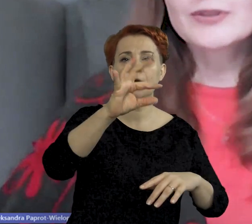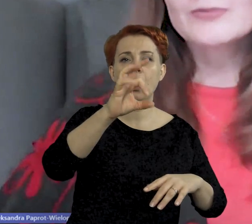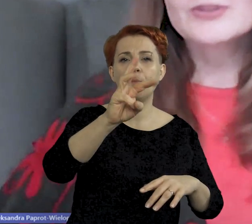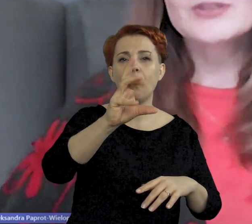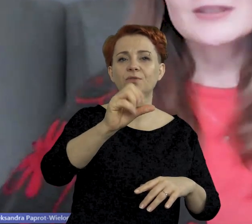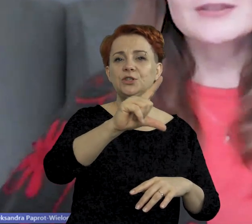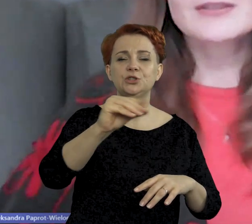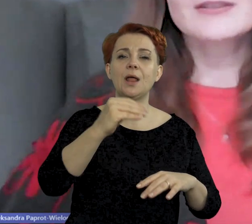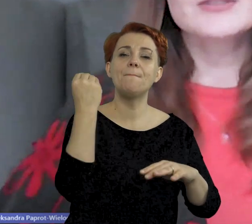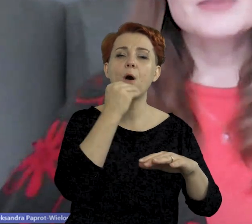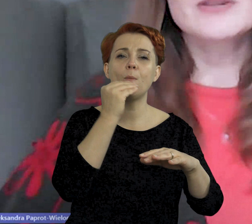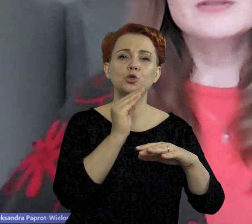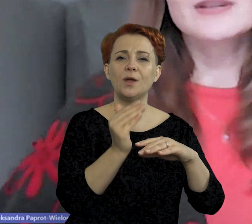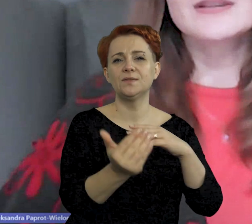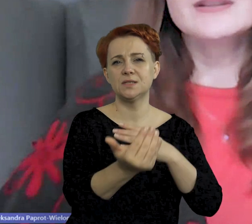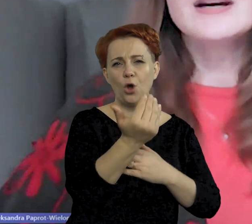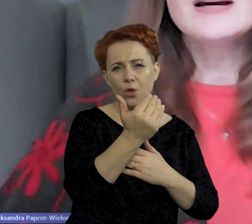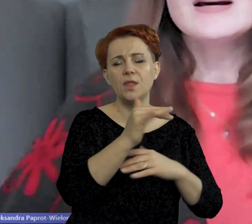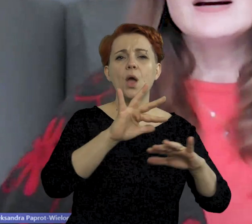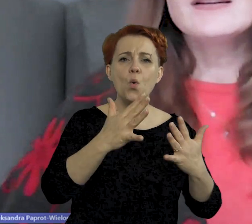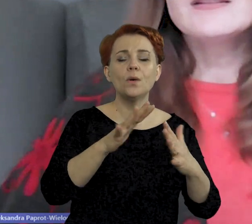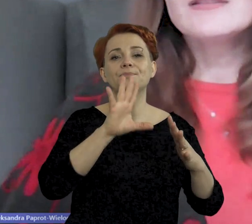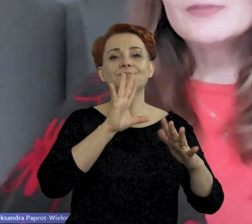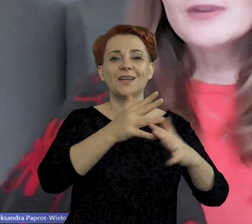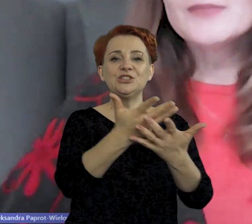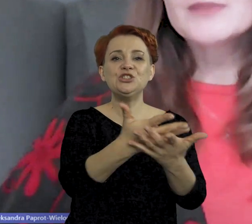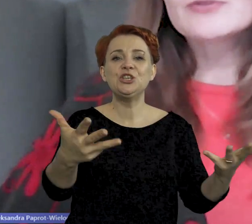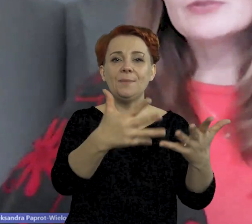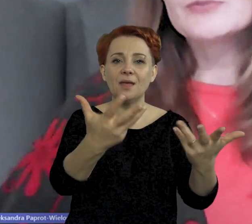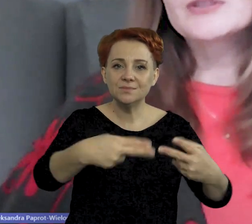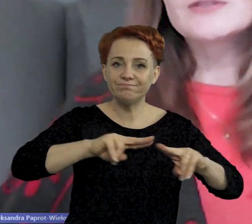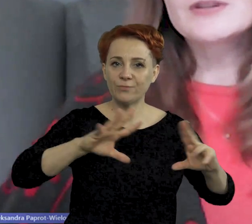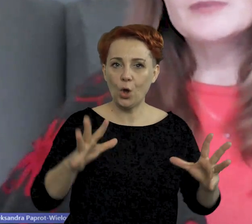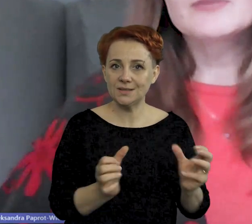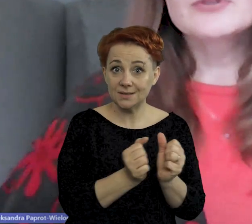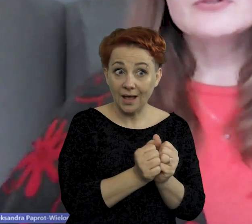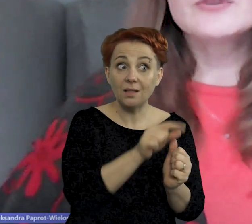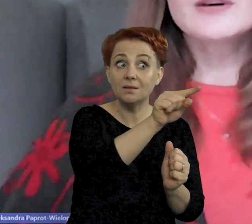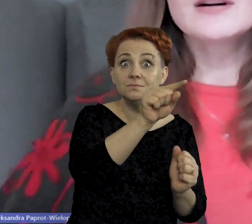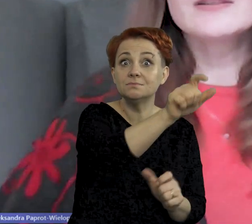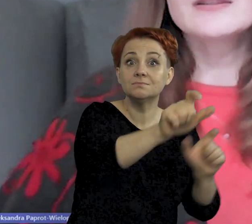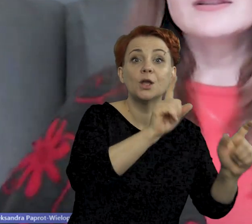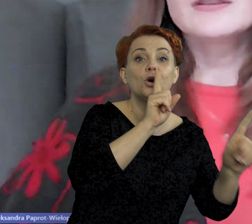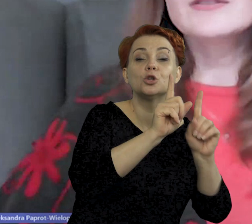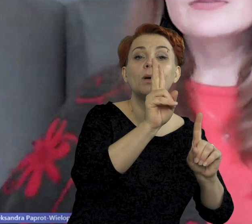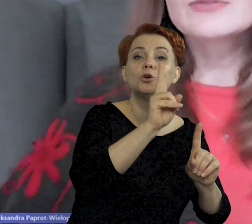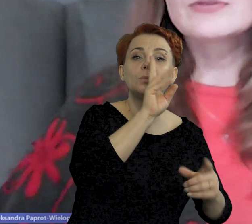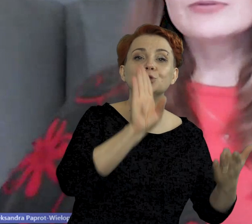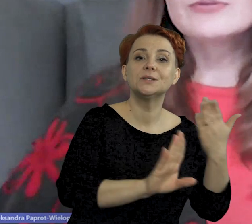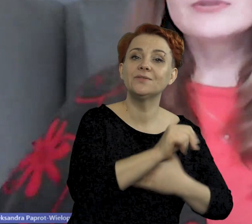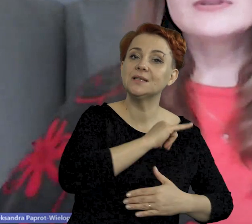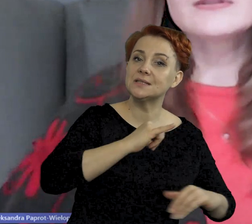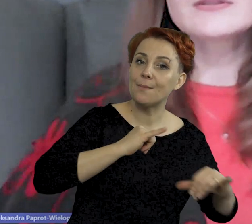Pomorzu Wschodnim, czyli tak zwanych ziemiach odzyskanych, rozmawiałam tam z różnymi przedstawicielami samorządów lokalnych,